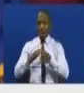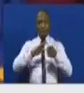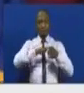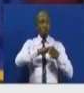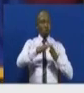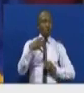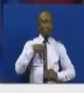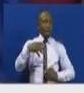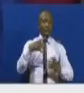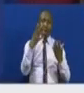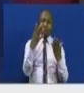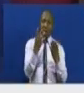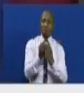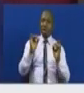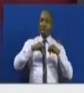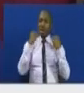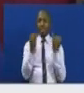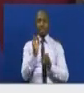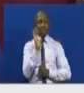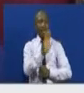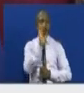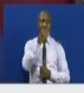na taasisi zake kwa mwaka wa fedha